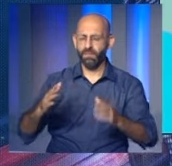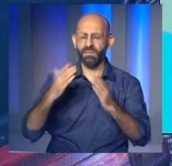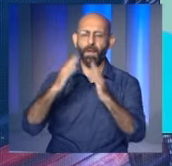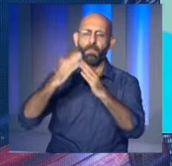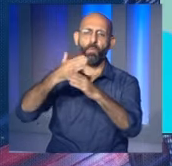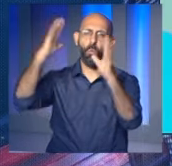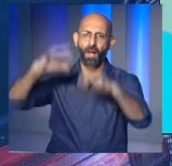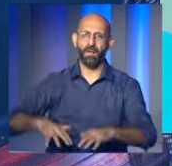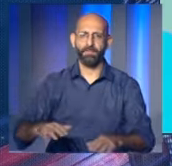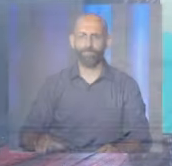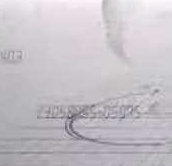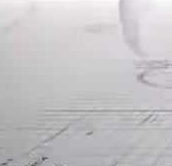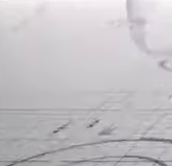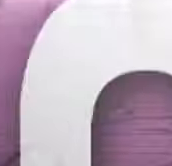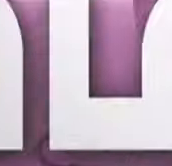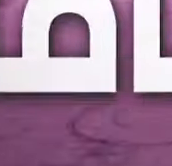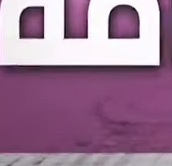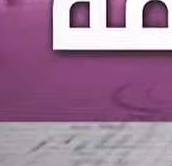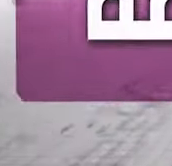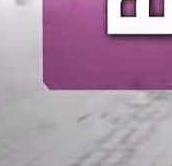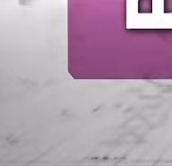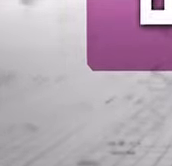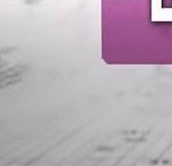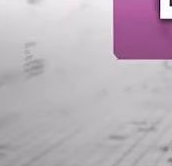في هذه الحادثة.